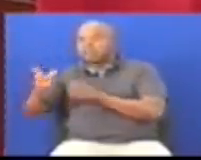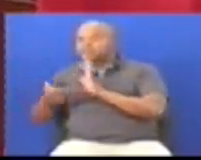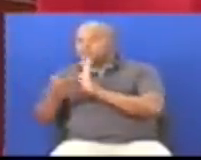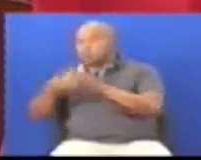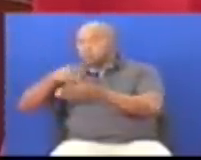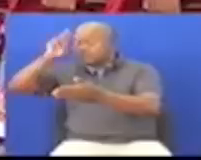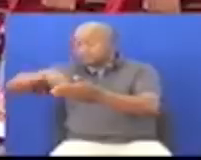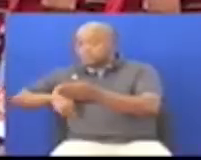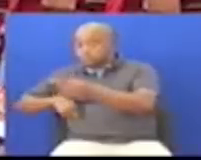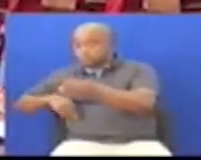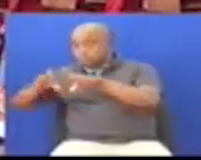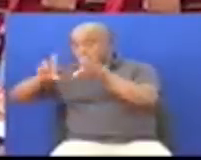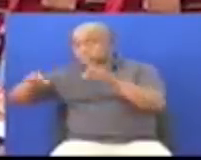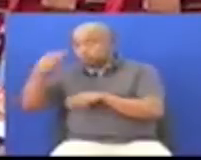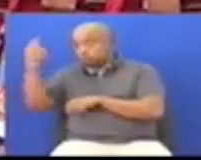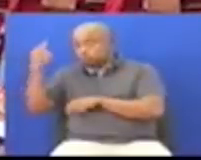leo umeandikishwa,